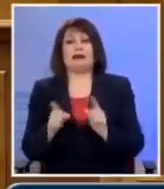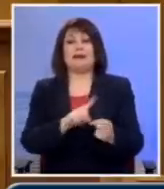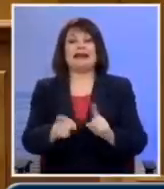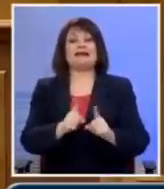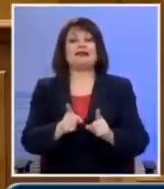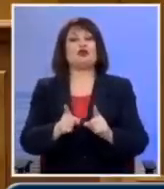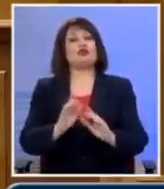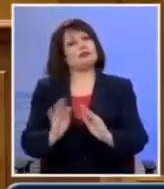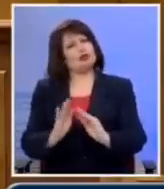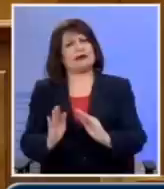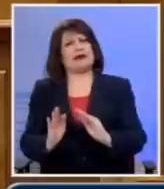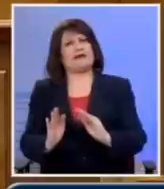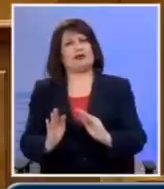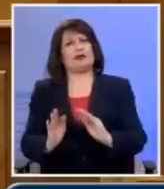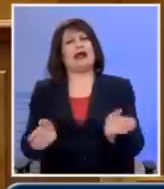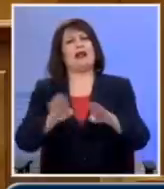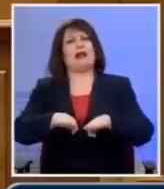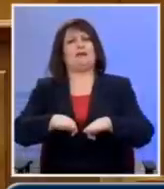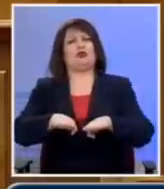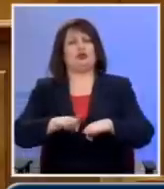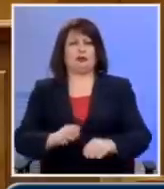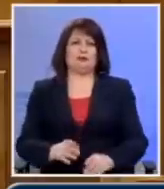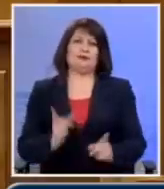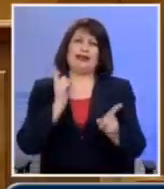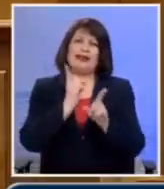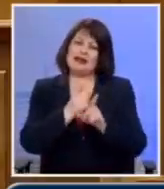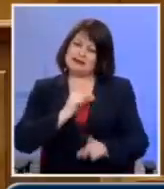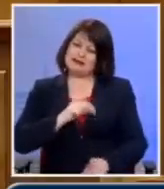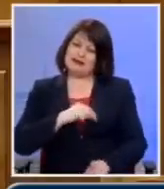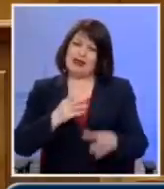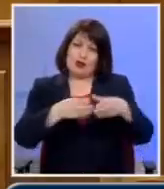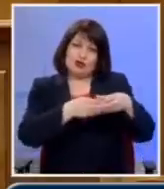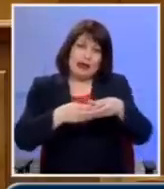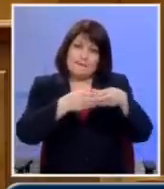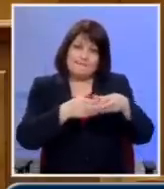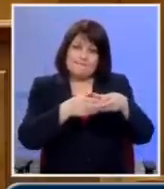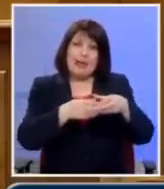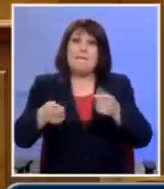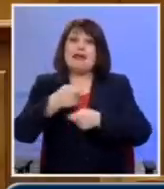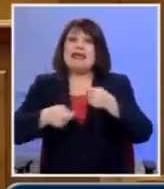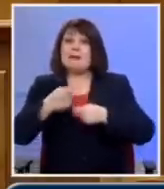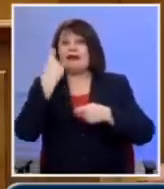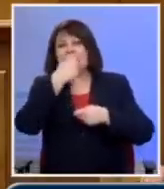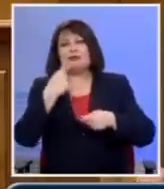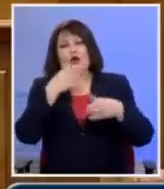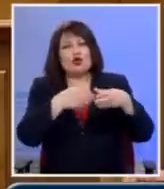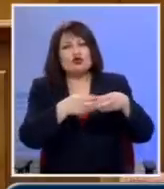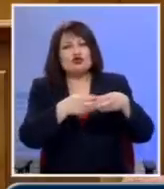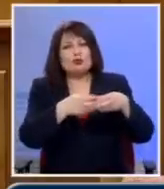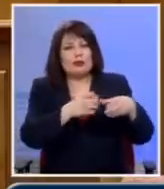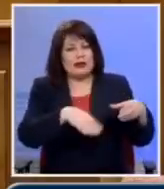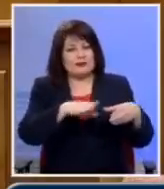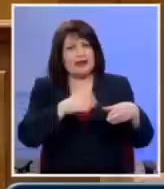άλλη, ώστε να εξυπηρετούνται ειδικά συμφέροντα μιας κάστας πολιτικών και επιχειρηματιών σε βάρος του